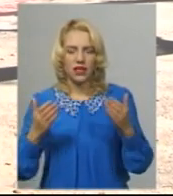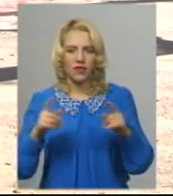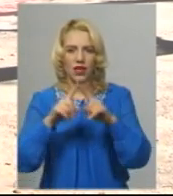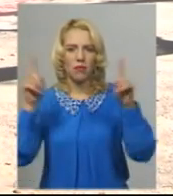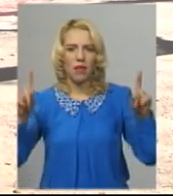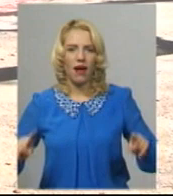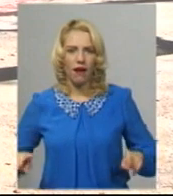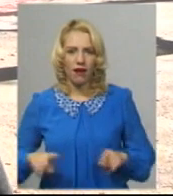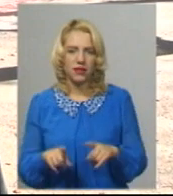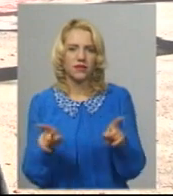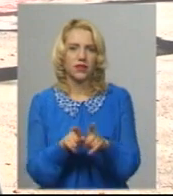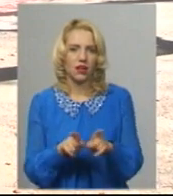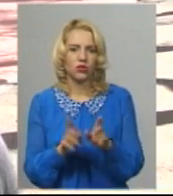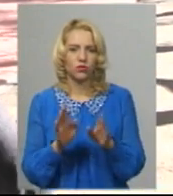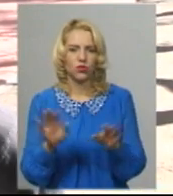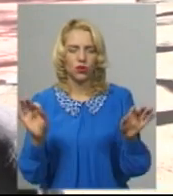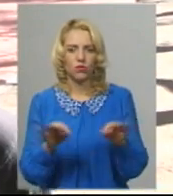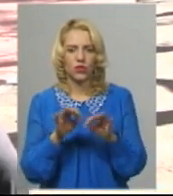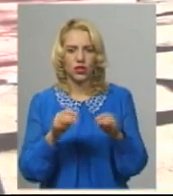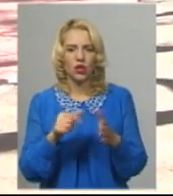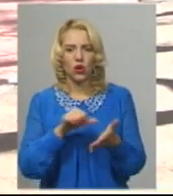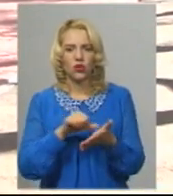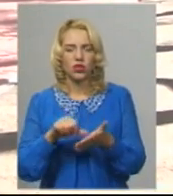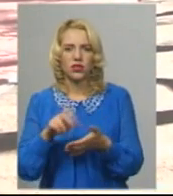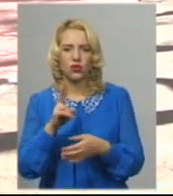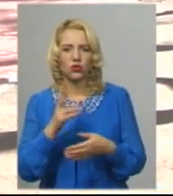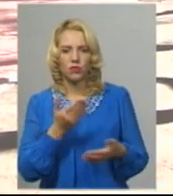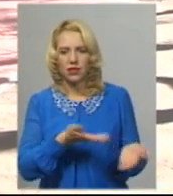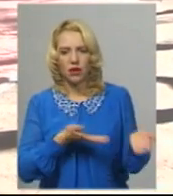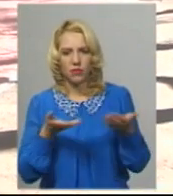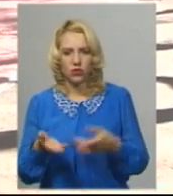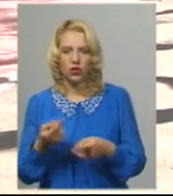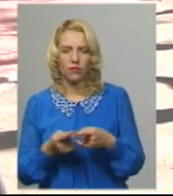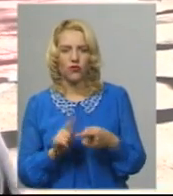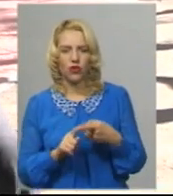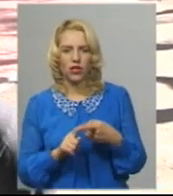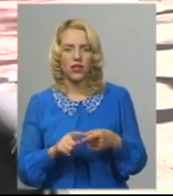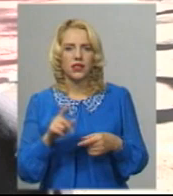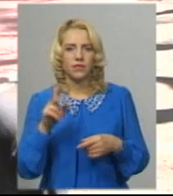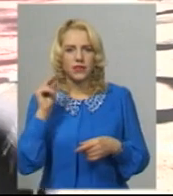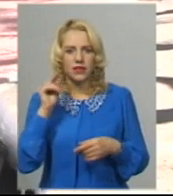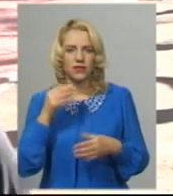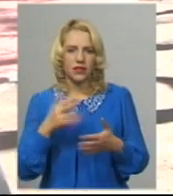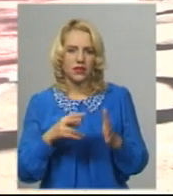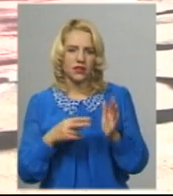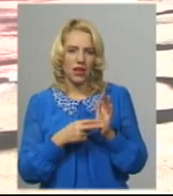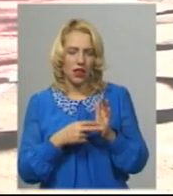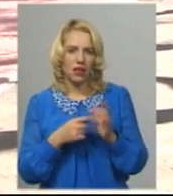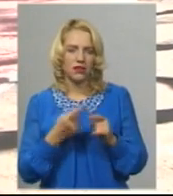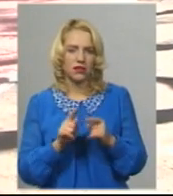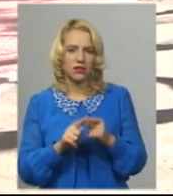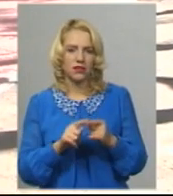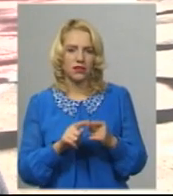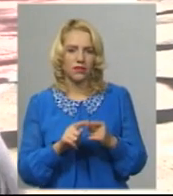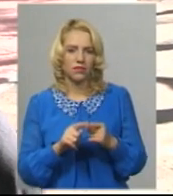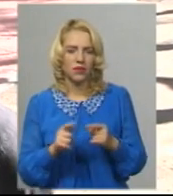проекти музичні з віджеїнгом. Учасників, яких ми запрошуємо, в принципі, ця цифра досить стала. Тобто до нас